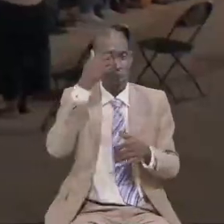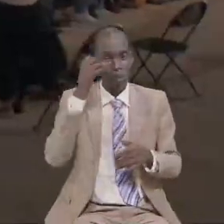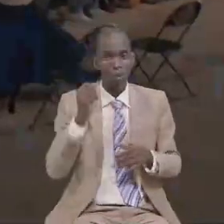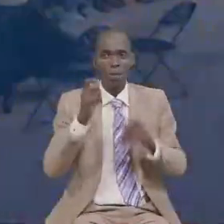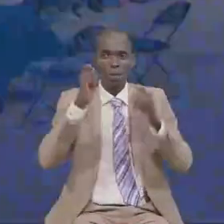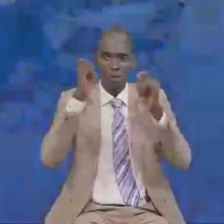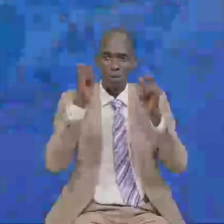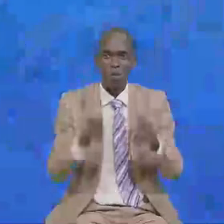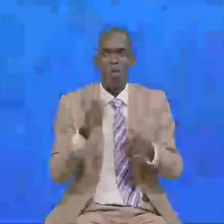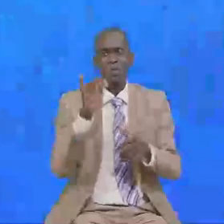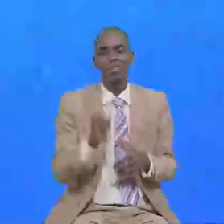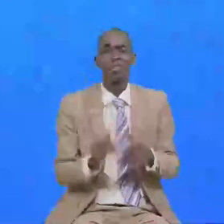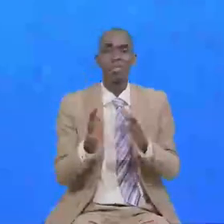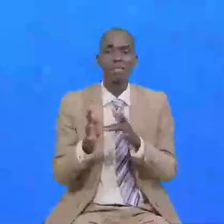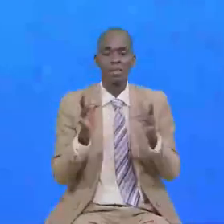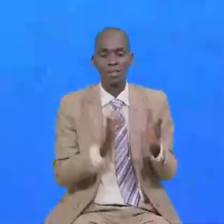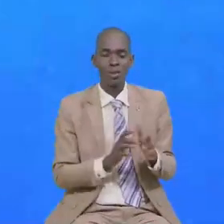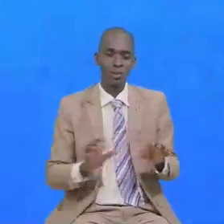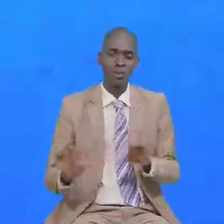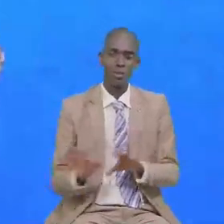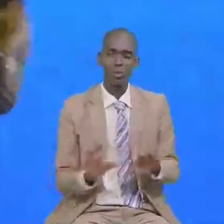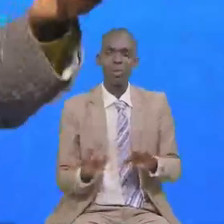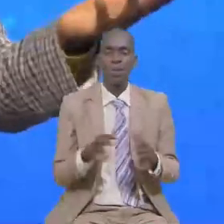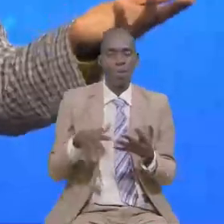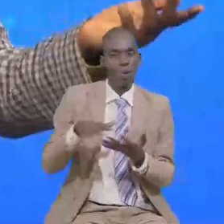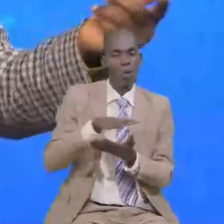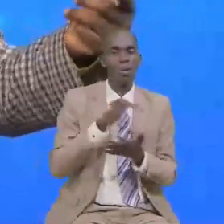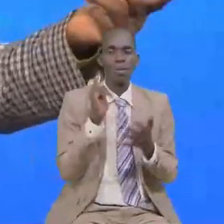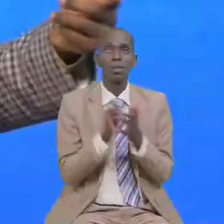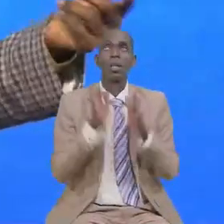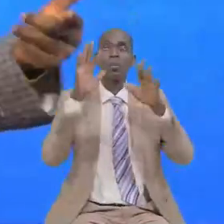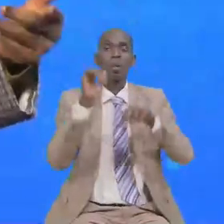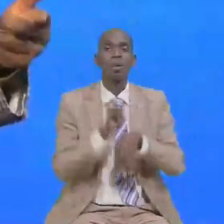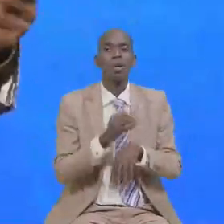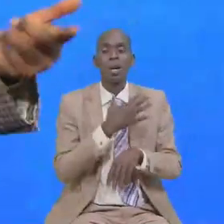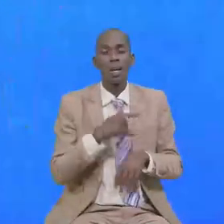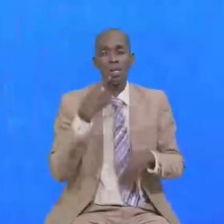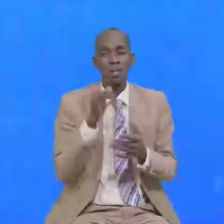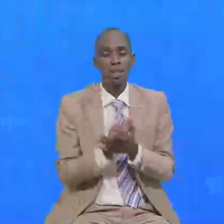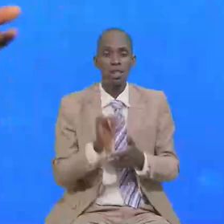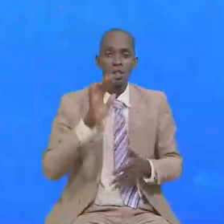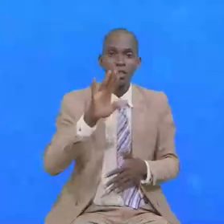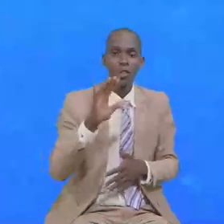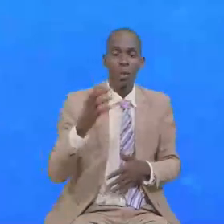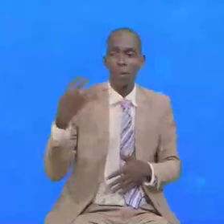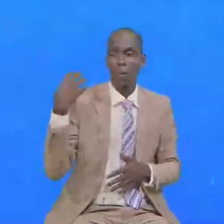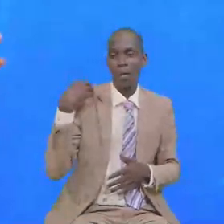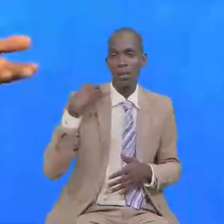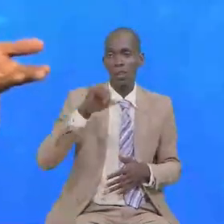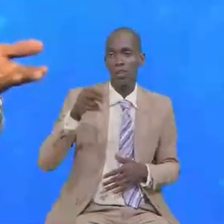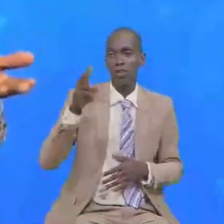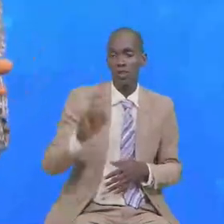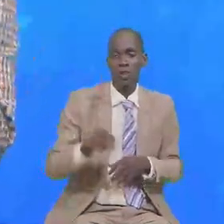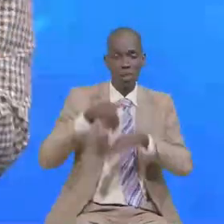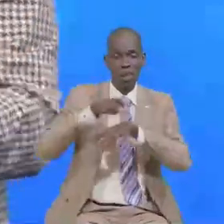que immédiatement, Jésus a fait ce miracle-là. Il a dit, ton maître,